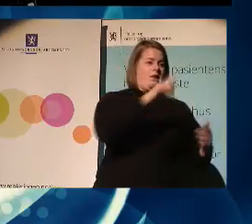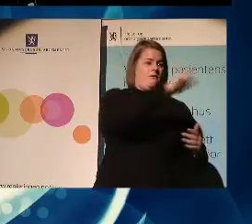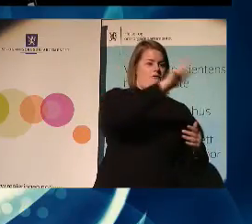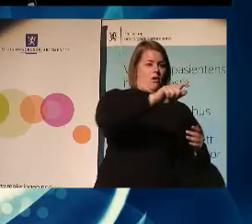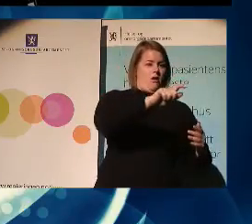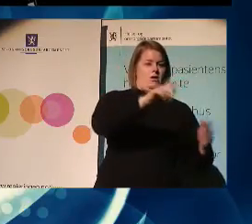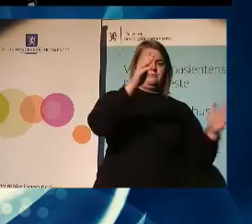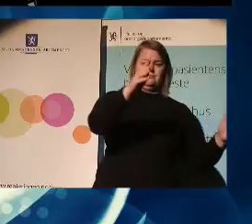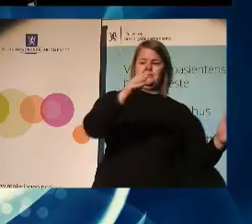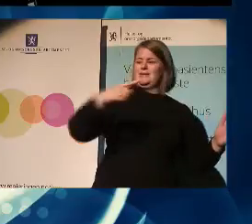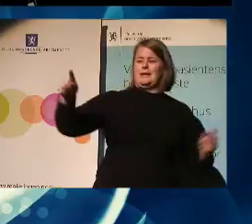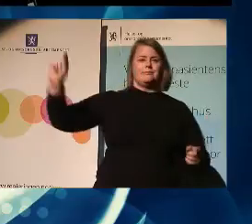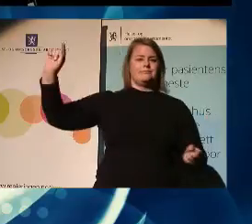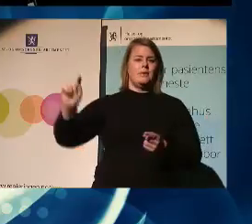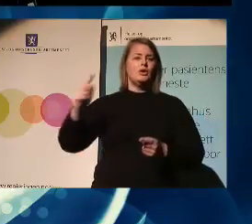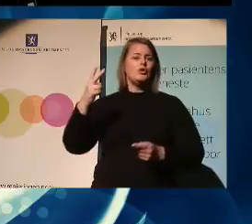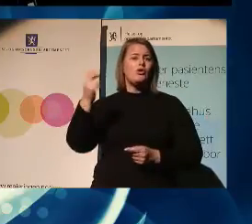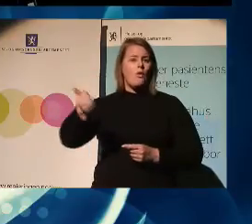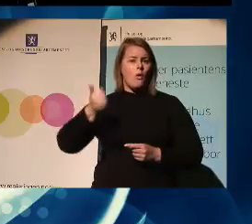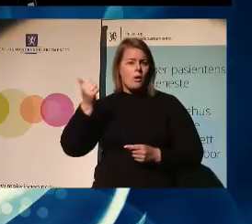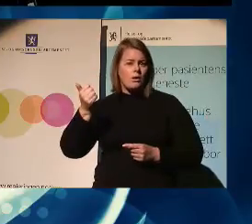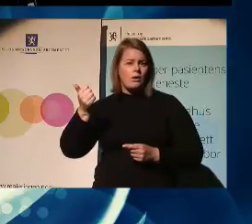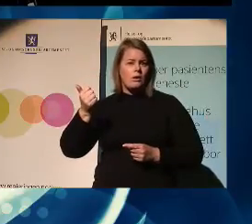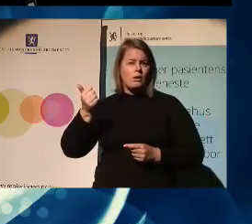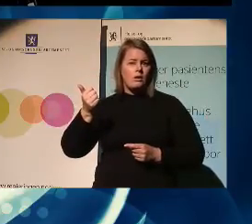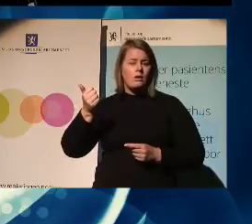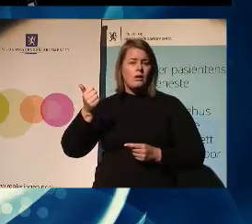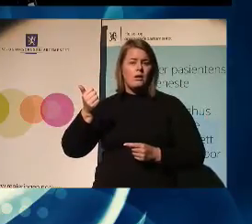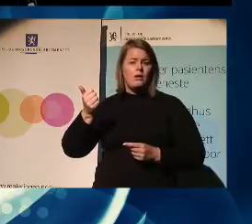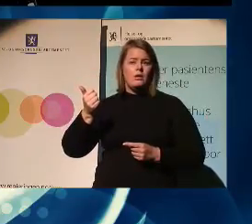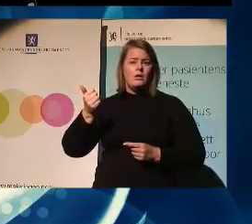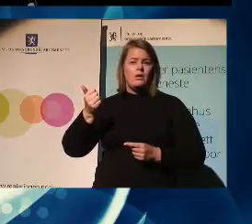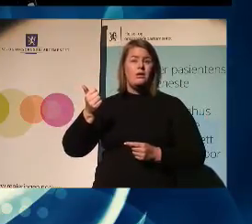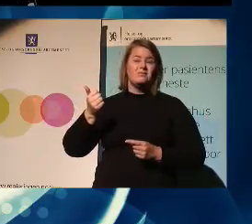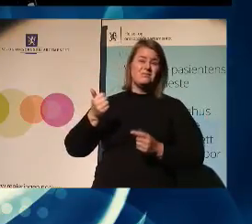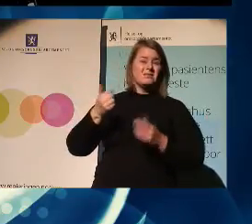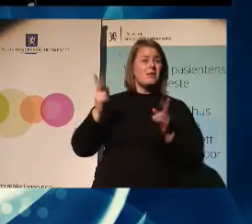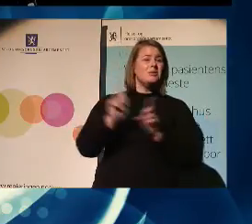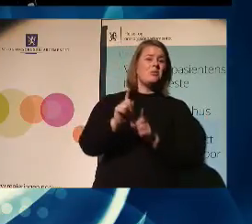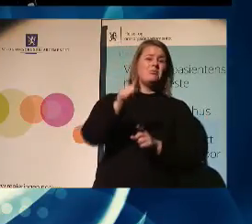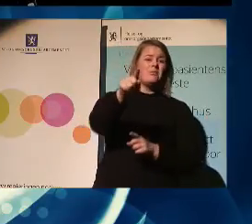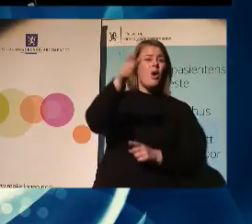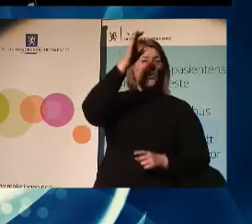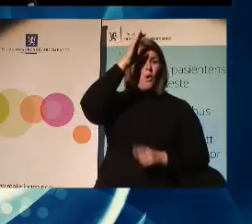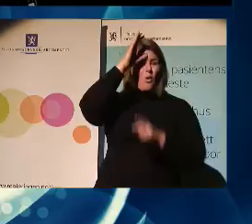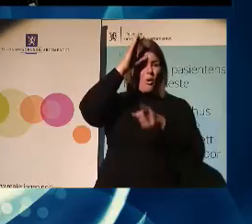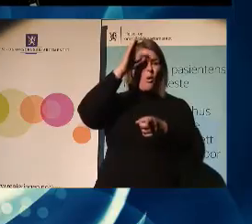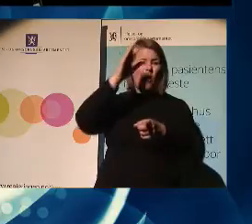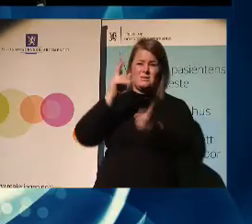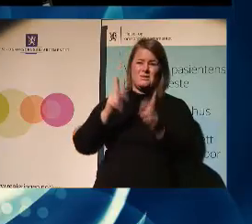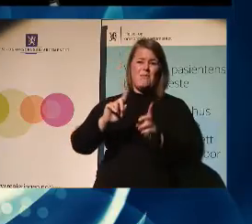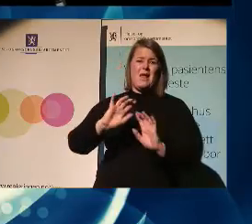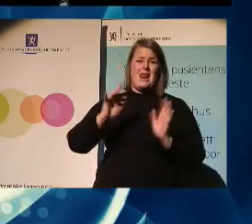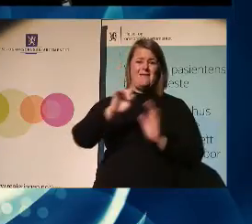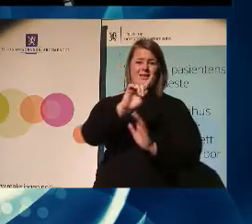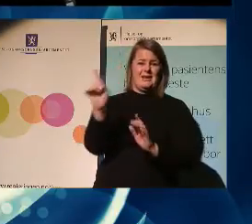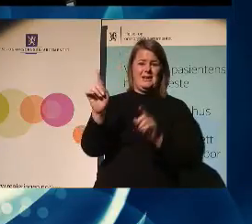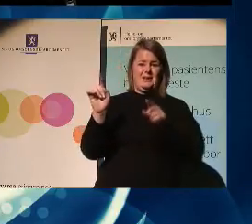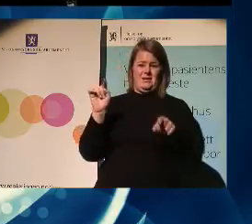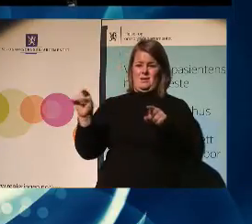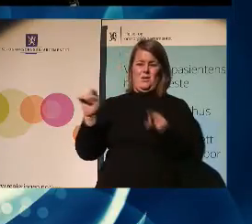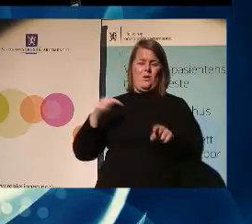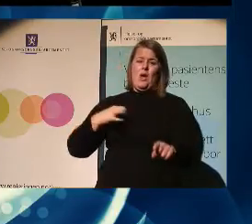Den lever 20 år kortere enn befolkningen for øvrig. Jeg har like lang levetid som folk har i Kongo. Og jeg ønsker både Kongo og våre egne innbyggere